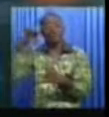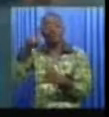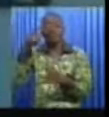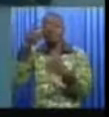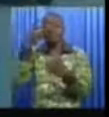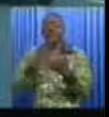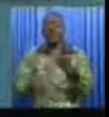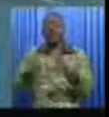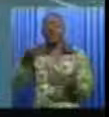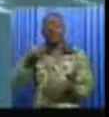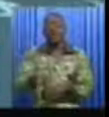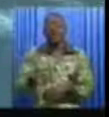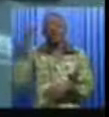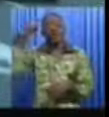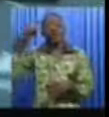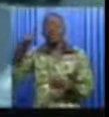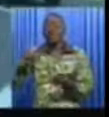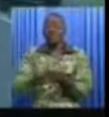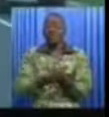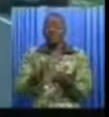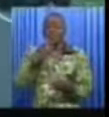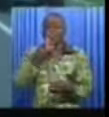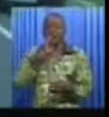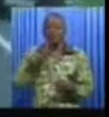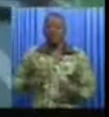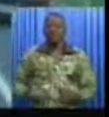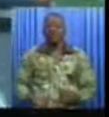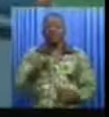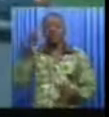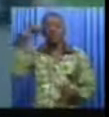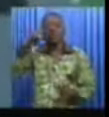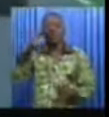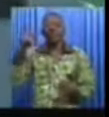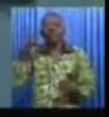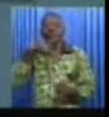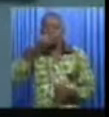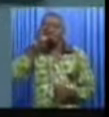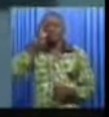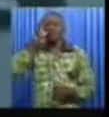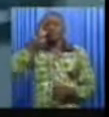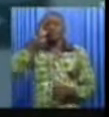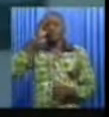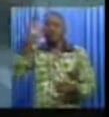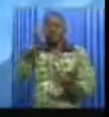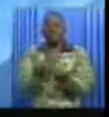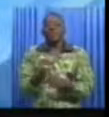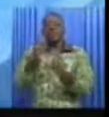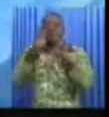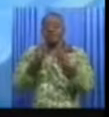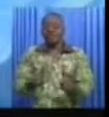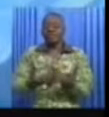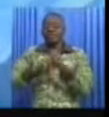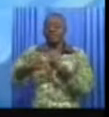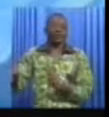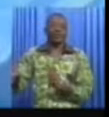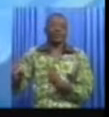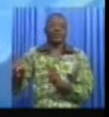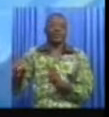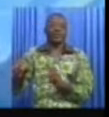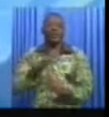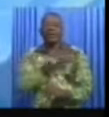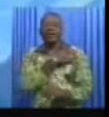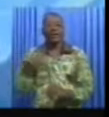que les pirateries maritimes, les trafics de drogue, les prises d'otages de navires. Et